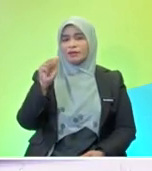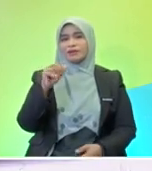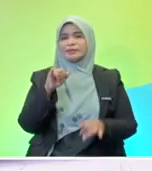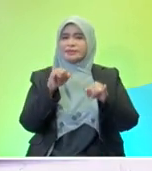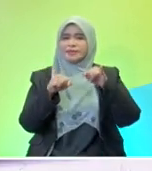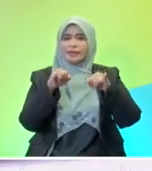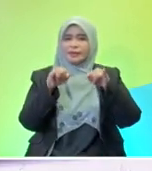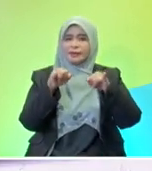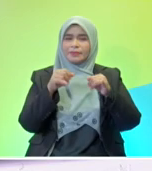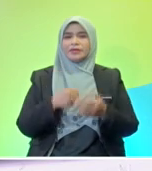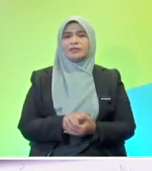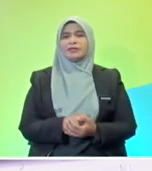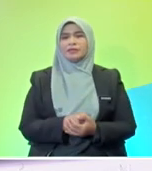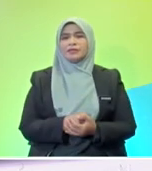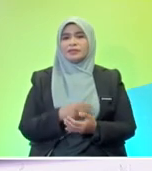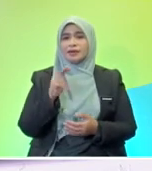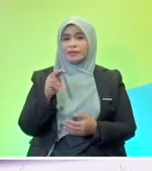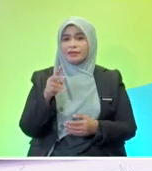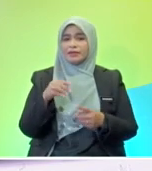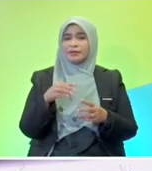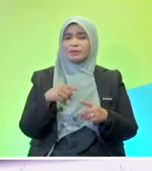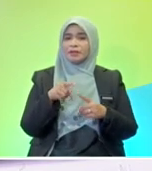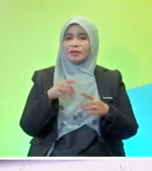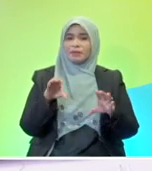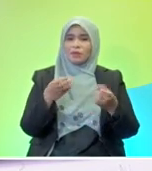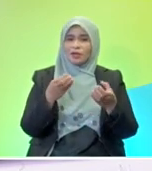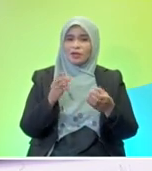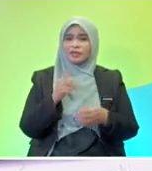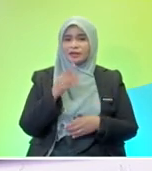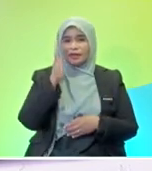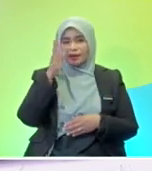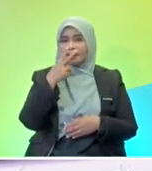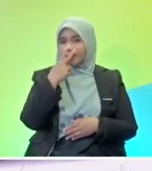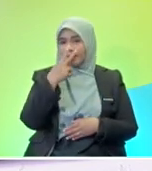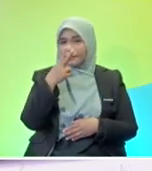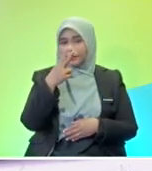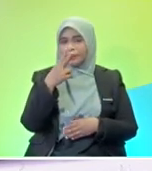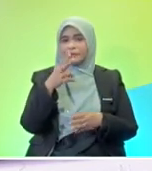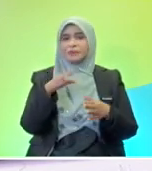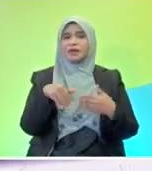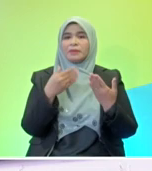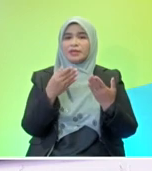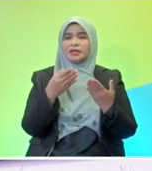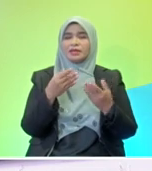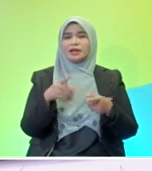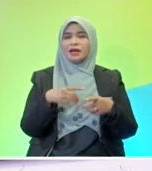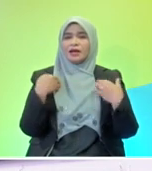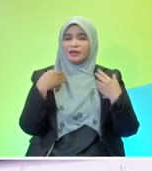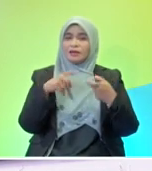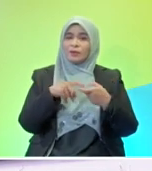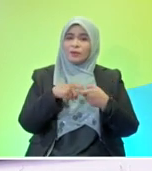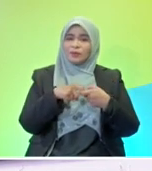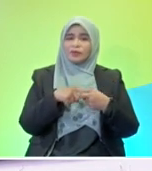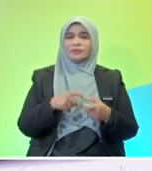keseimbangan. Nanti masa Fika buat nanti baru kita nampak macam mana dia berkait. Okey, cikgu.